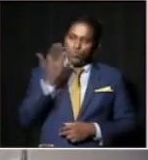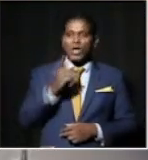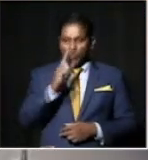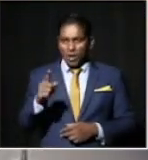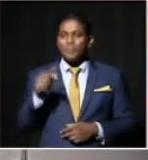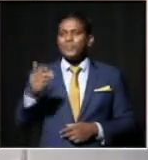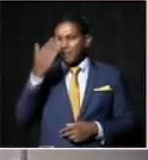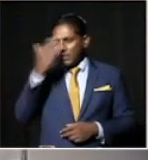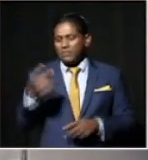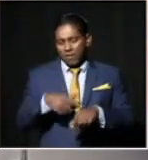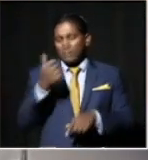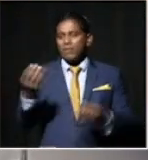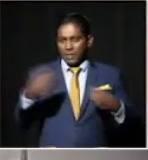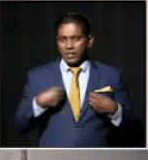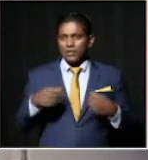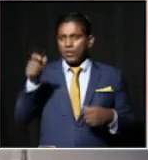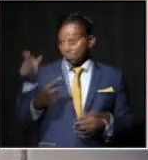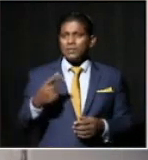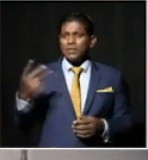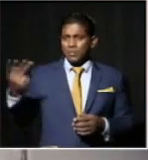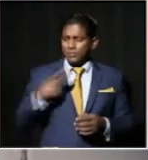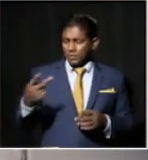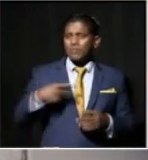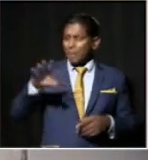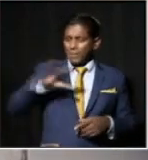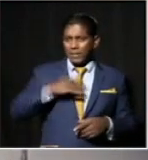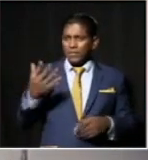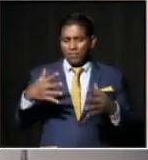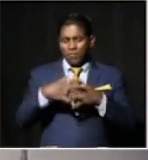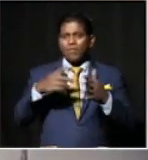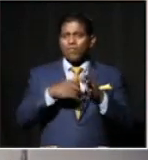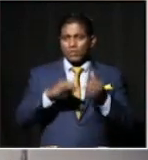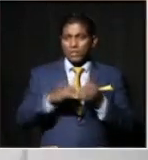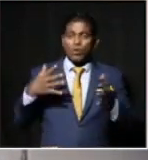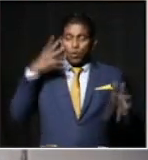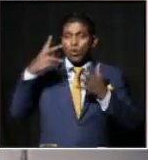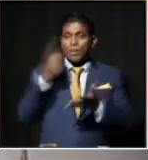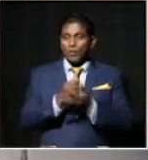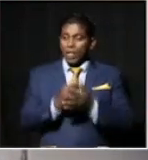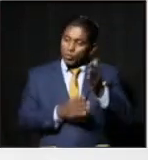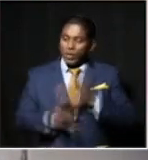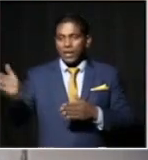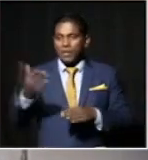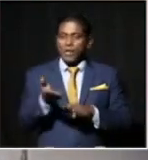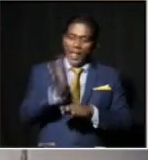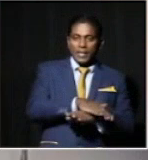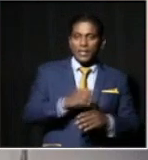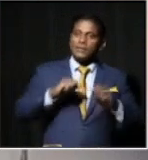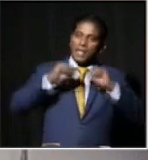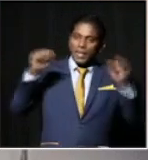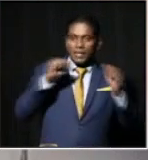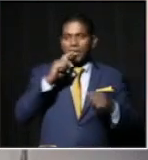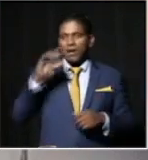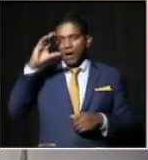මට ඒ අවස්ථාව දෙන්න ඔබතුමා වාඩි ඔබතුමා කියකට මං ඇහුවානේ අපි වොෂින්ටන් ගිහින් මං ලෝක බැංකුව ඇතුළට යන්නම් ඔබතුමා එළියේ ඉඳන් කෑ ගහලා අපි